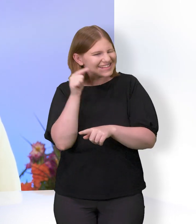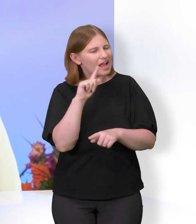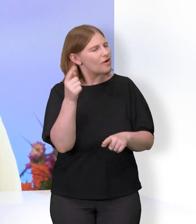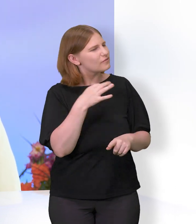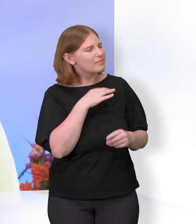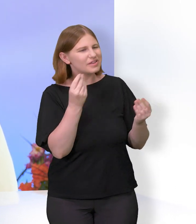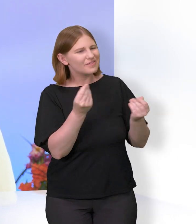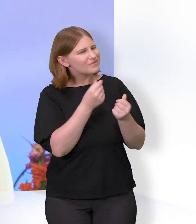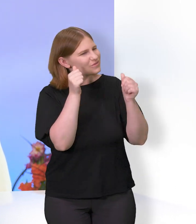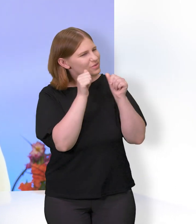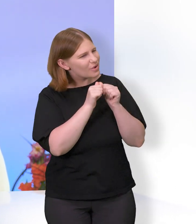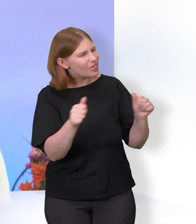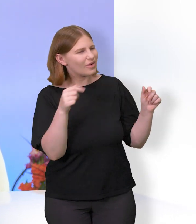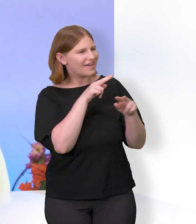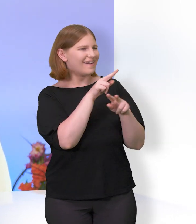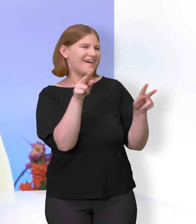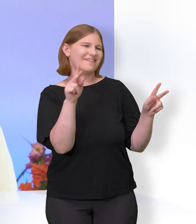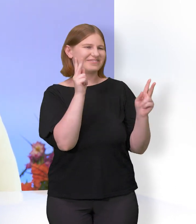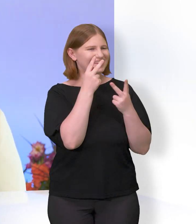ein Gefühl des Glücks.